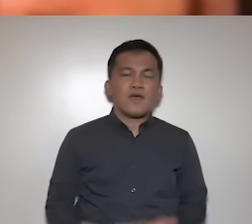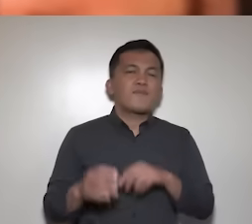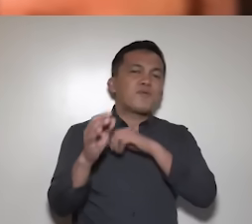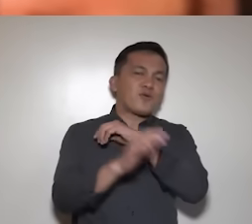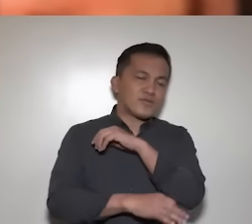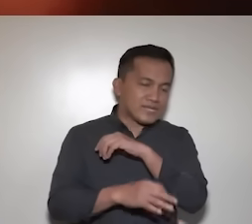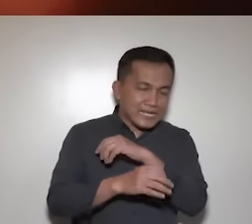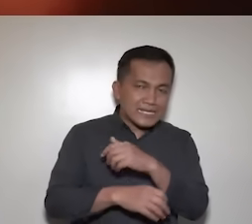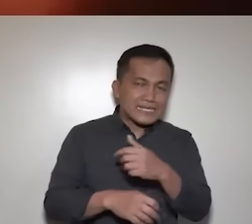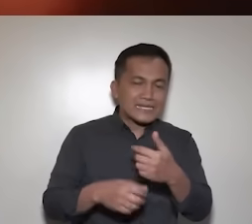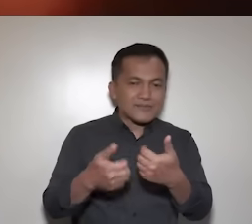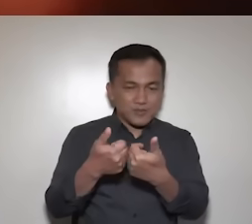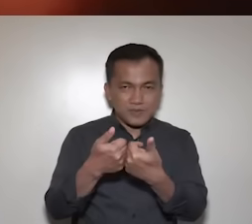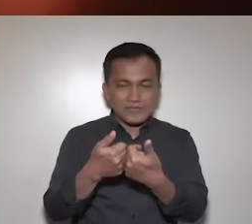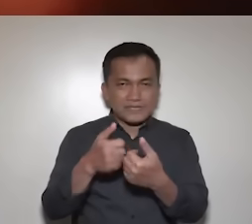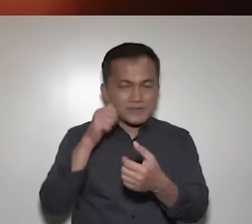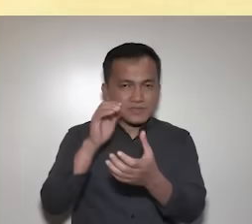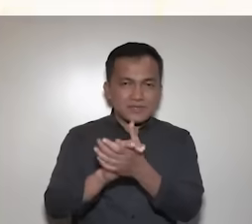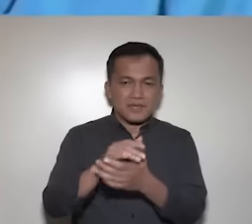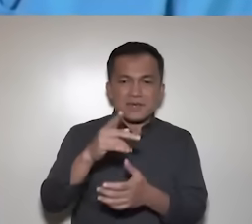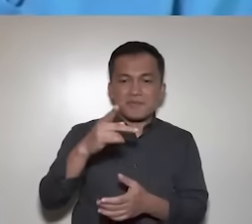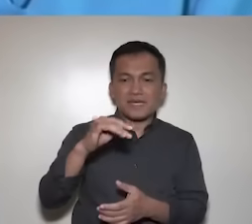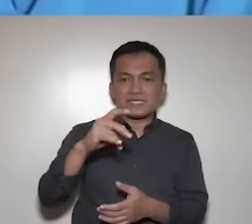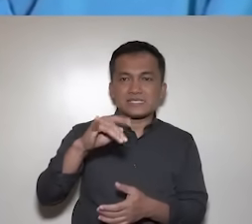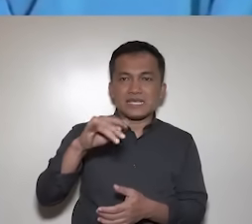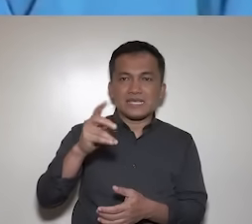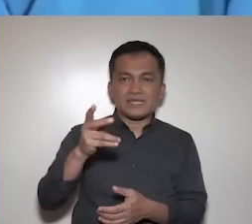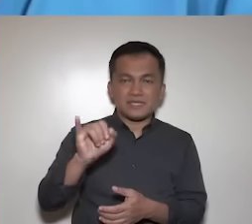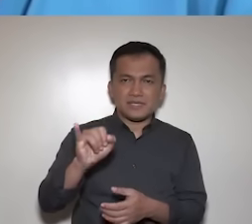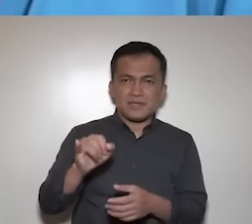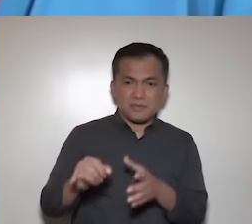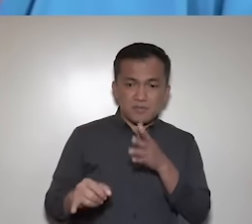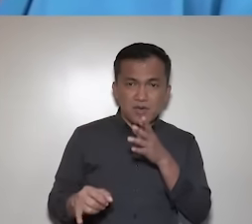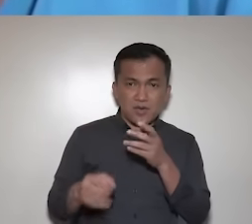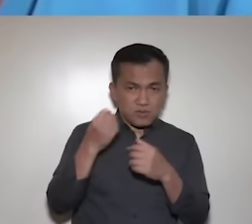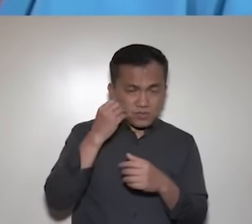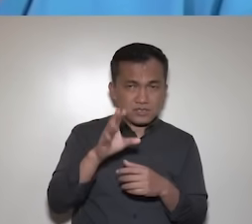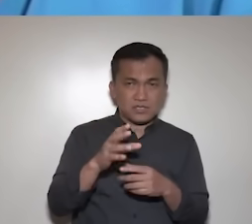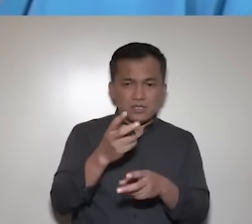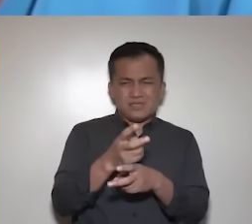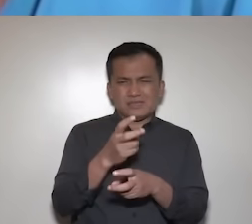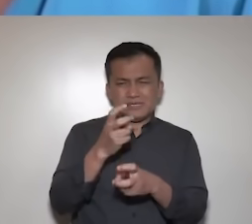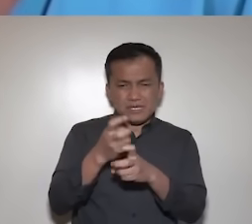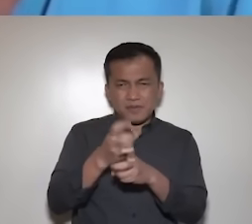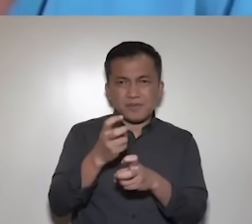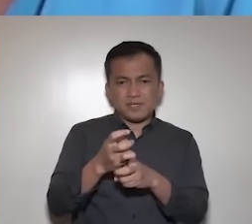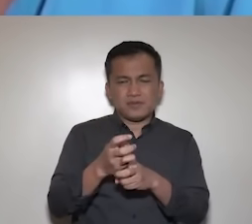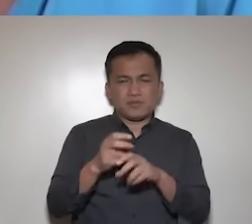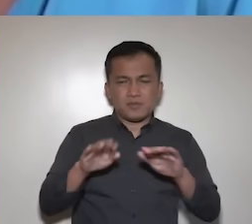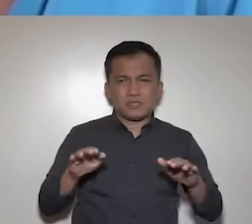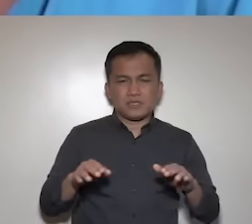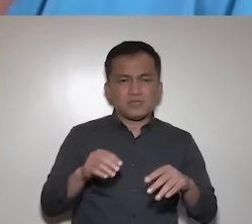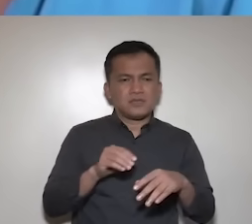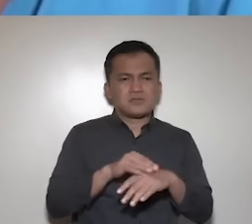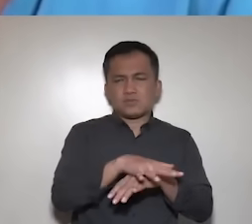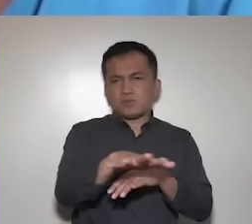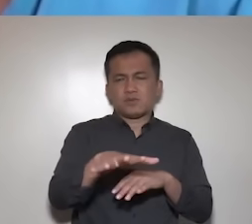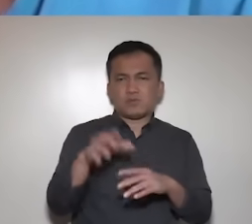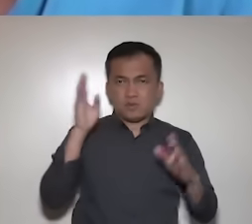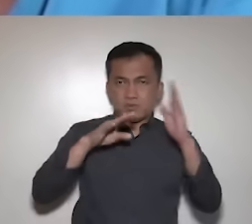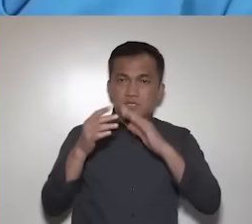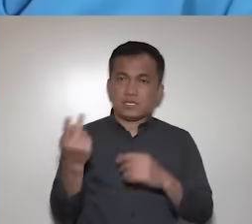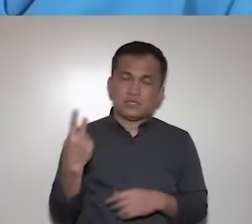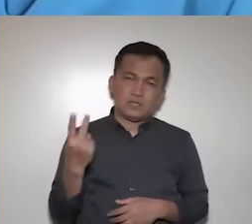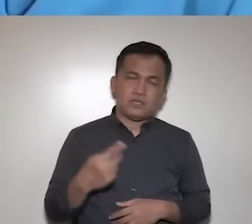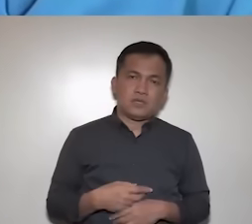foreigner ang boyfriend ni Mrs. Pakistani idol. Ma, uwi ka na. Nahirapan na yung mga bata, pati sila nadadami sa mga problema natin